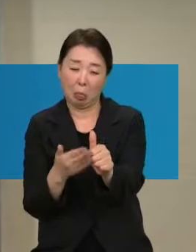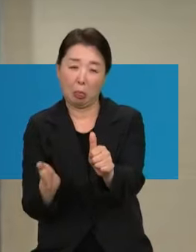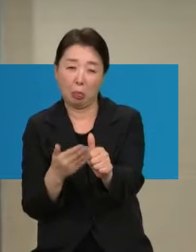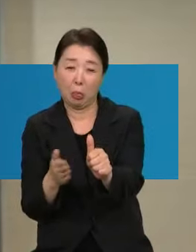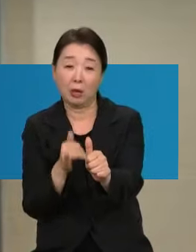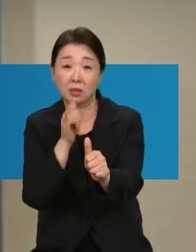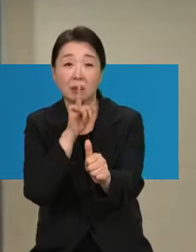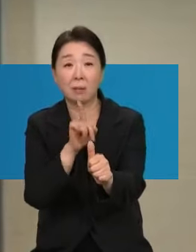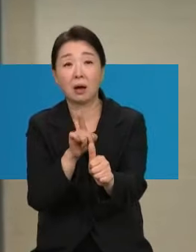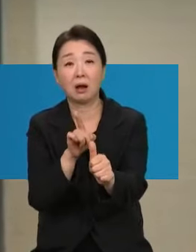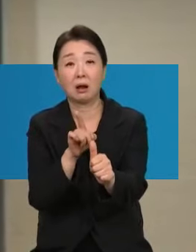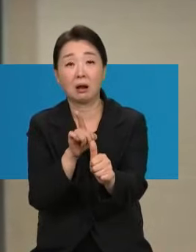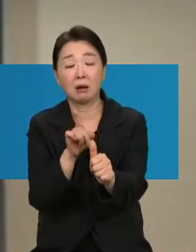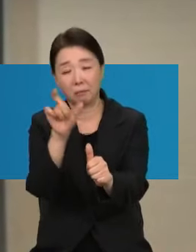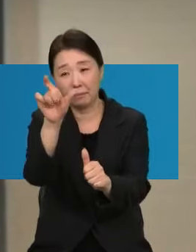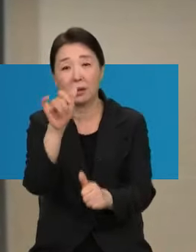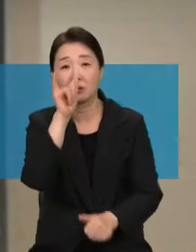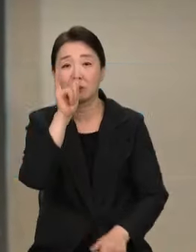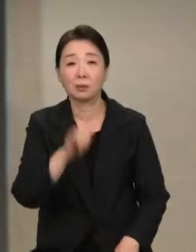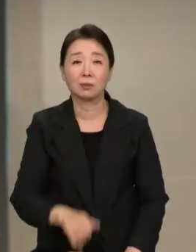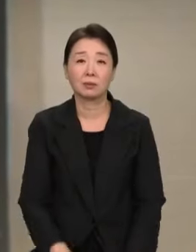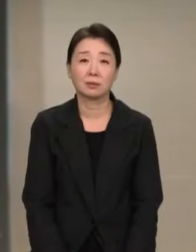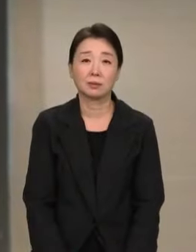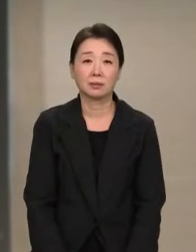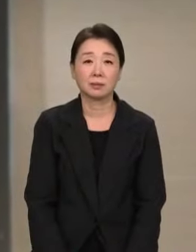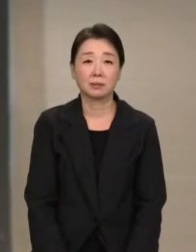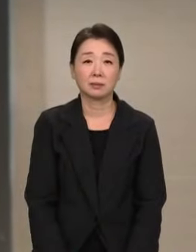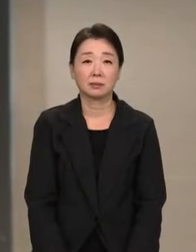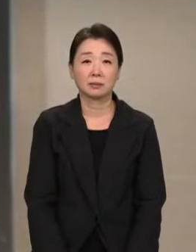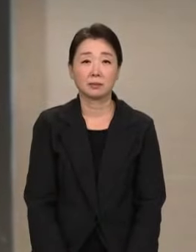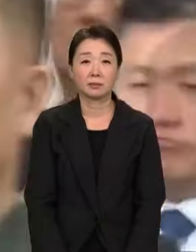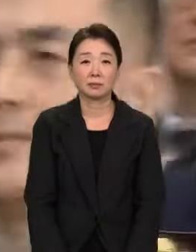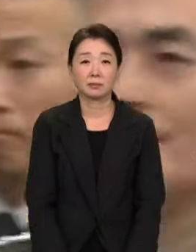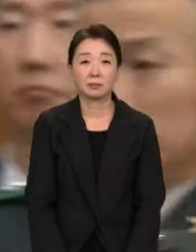꼬드겼을 거라는 주장까지 올라오고 있었습니다. 유선희 기자입니다.